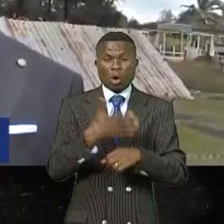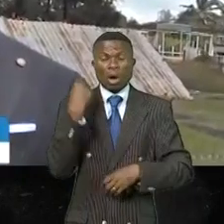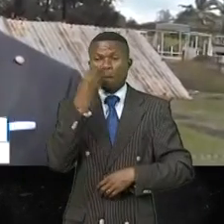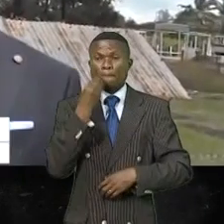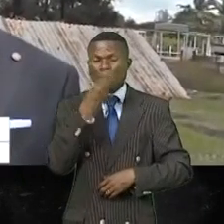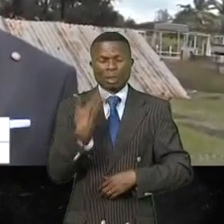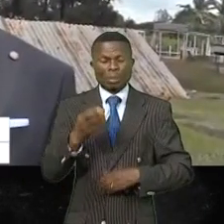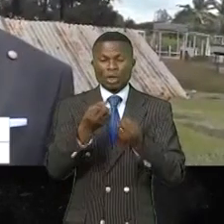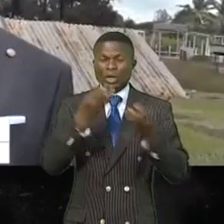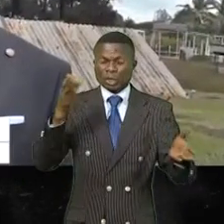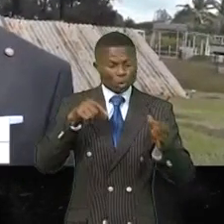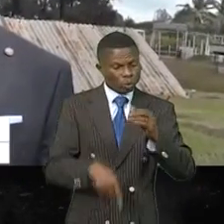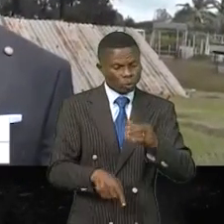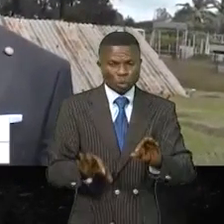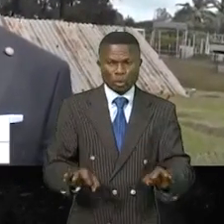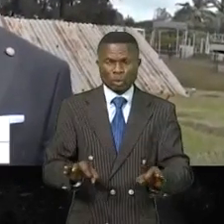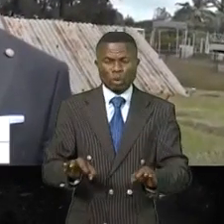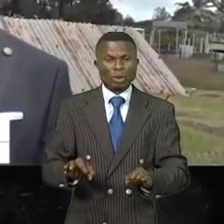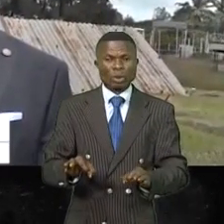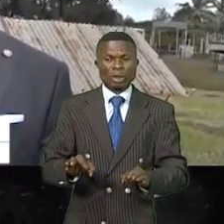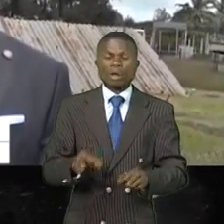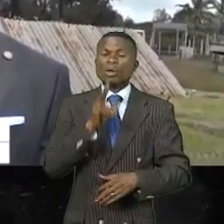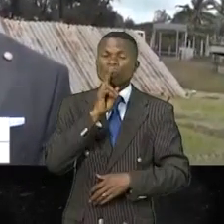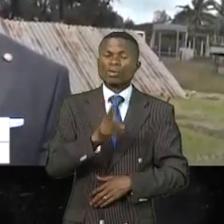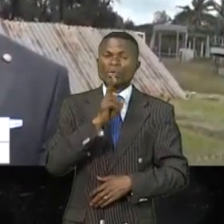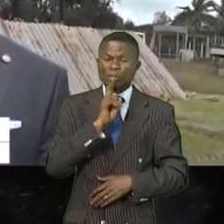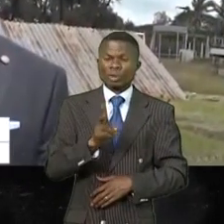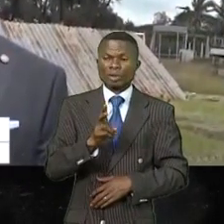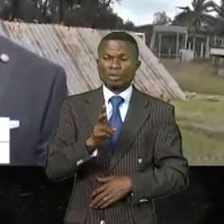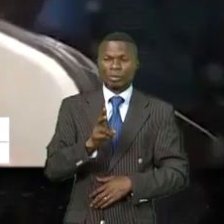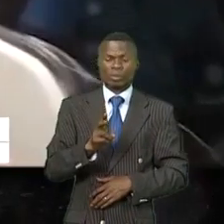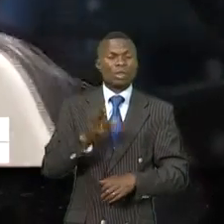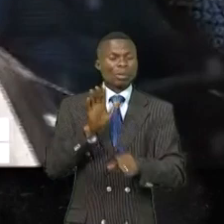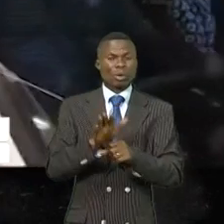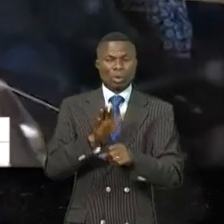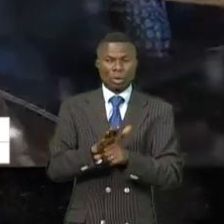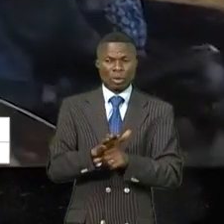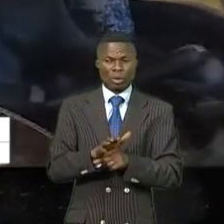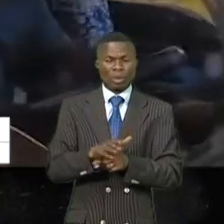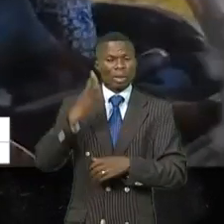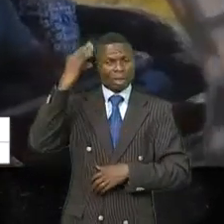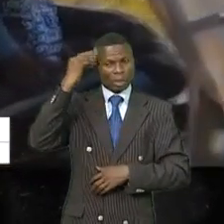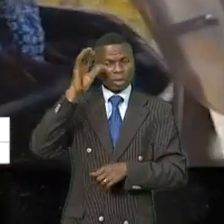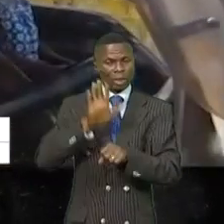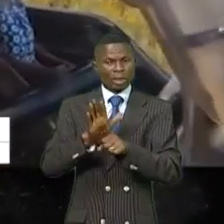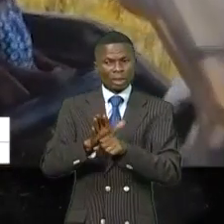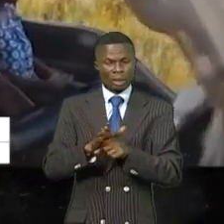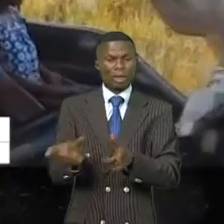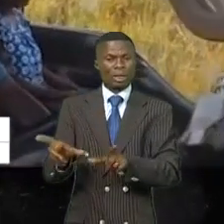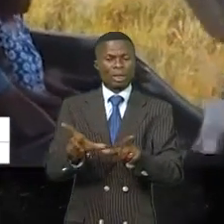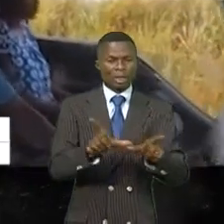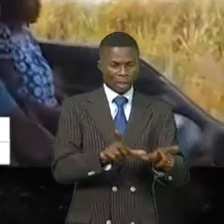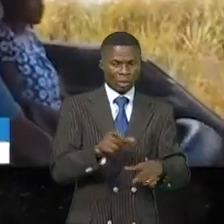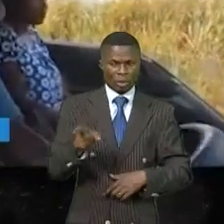des ressources du sous-sol qui sont vraiment faramineuses. Une lueur d'espoir pour les Coloésiens en